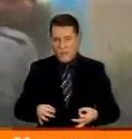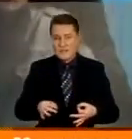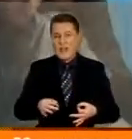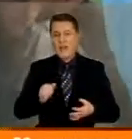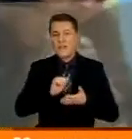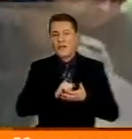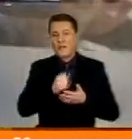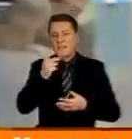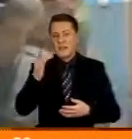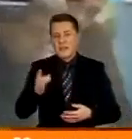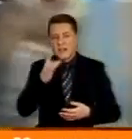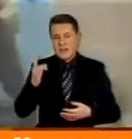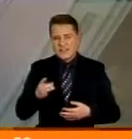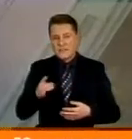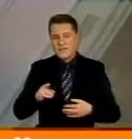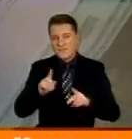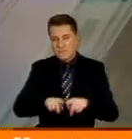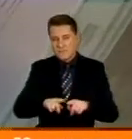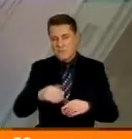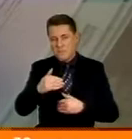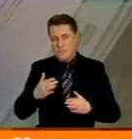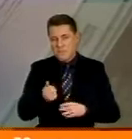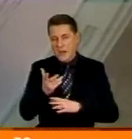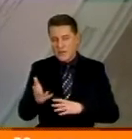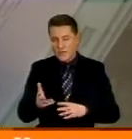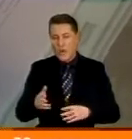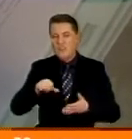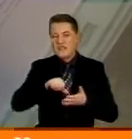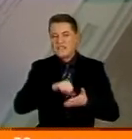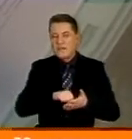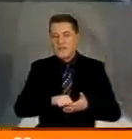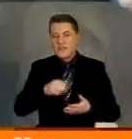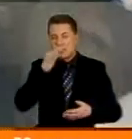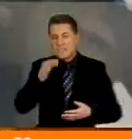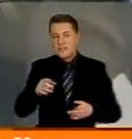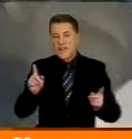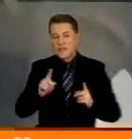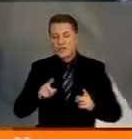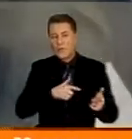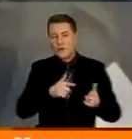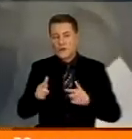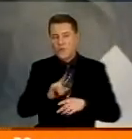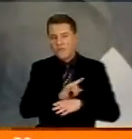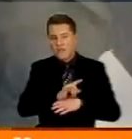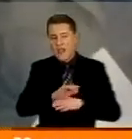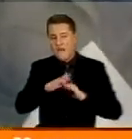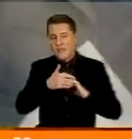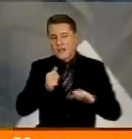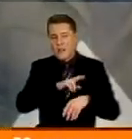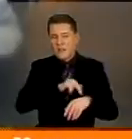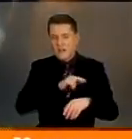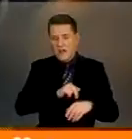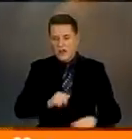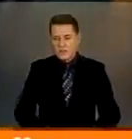надрукували кілька разів ту саму партію. Представники кількох поліцил одразу заявили про підготовку фальсифікації і викликали